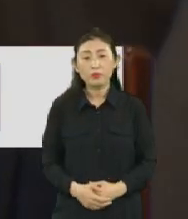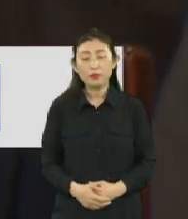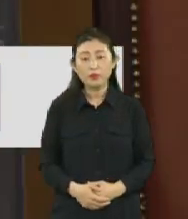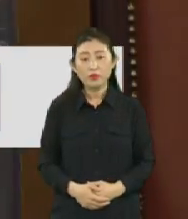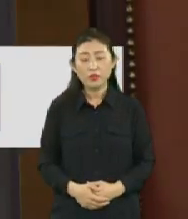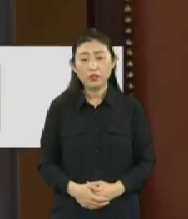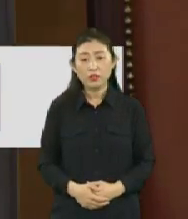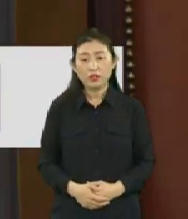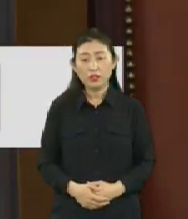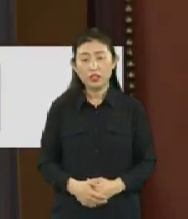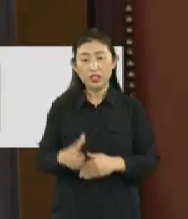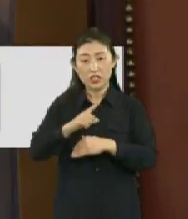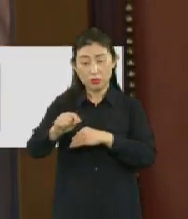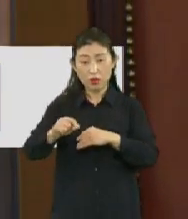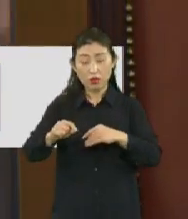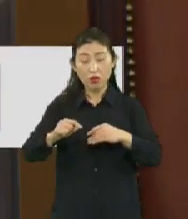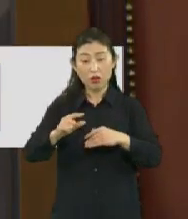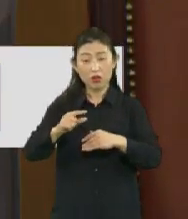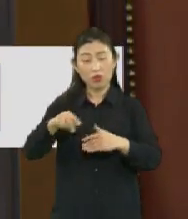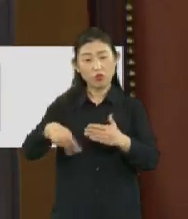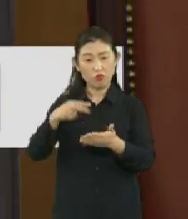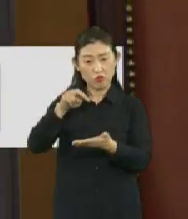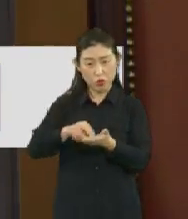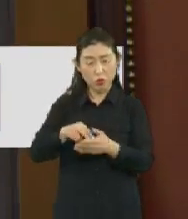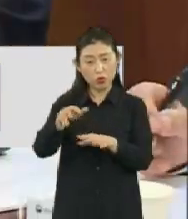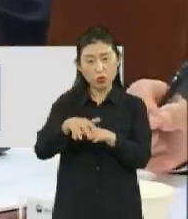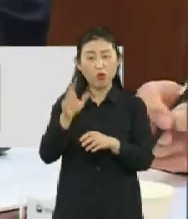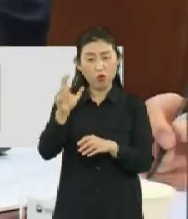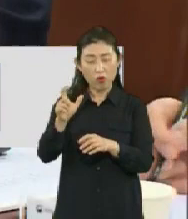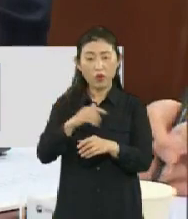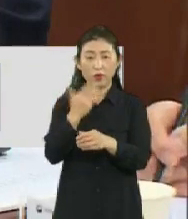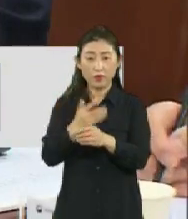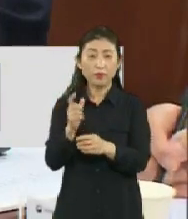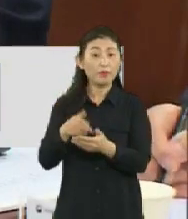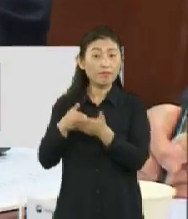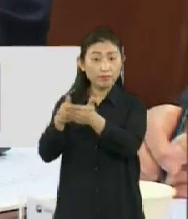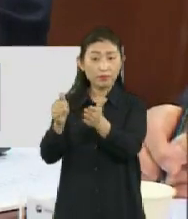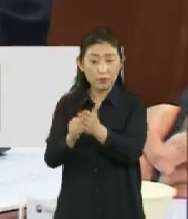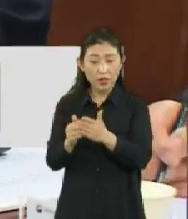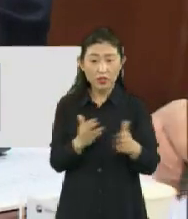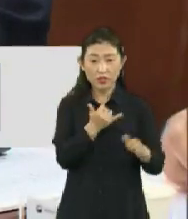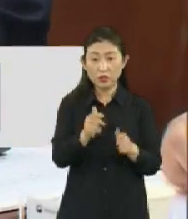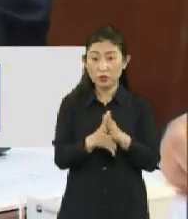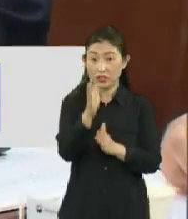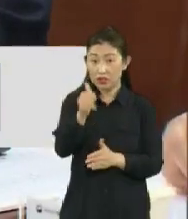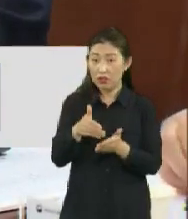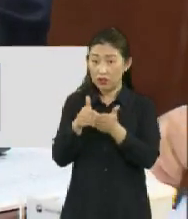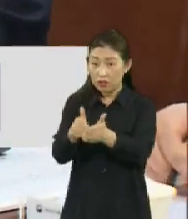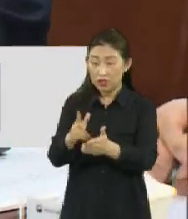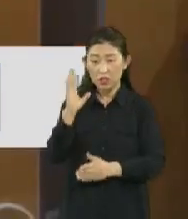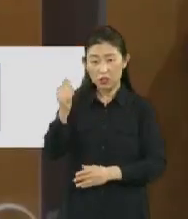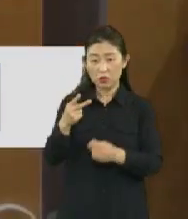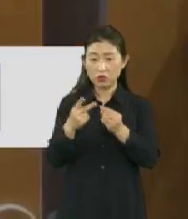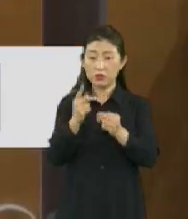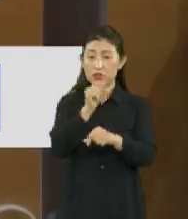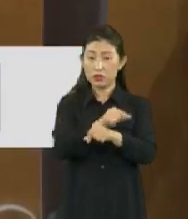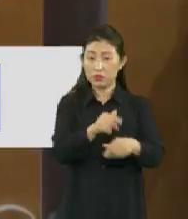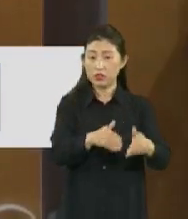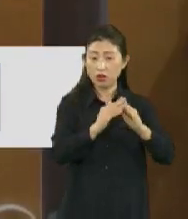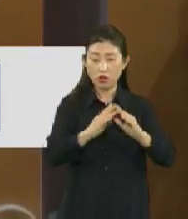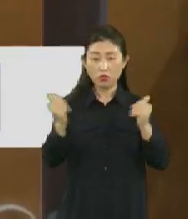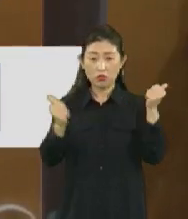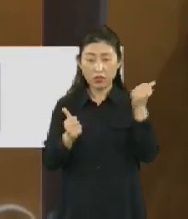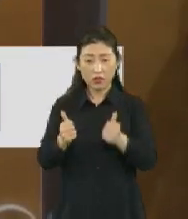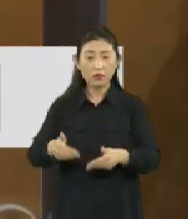집적, 지방분권 완성을 위한 지방조직권 강화를 건의했습니다. 이춘희 세종시장은 대통령 제2집무실과